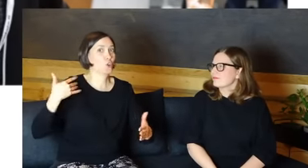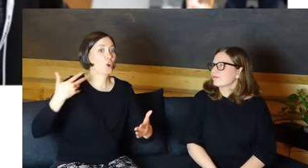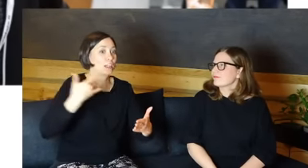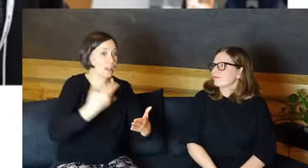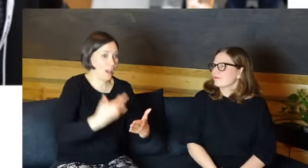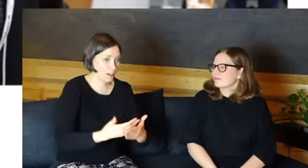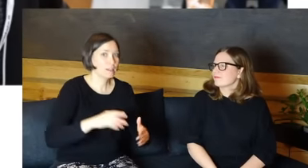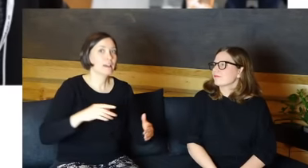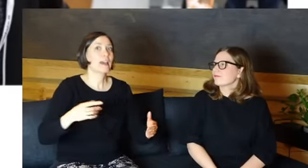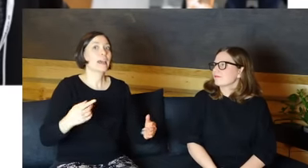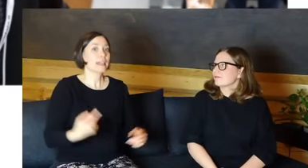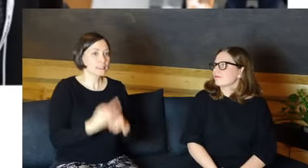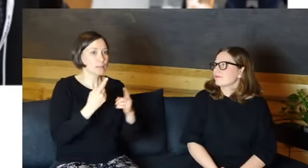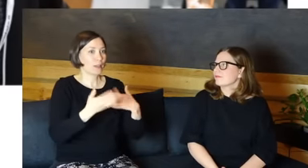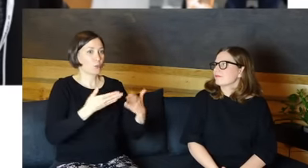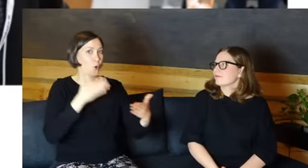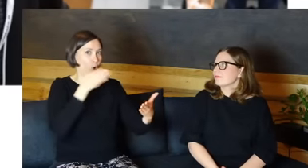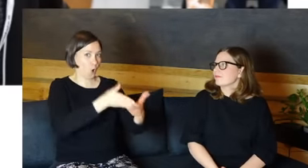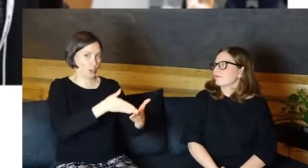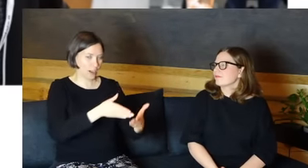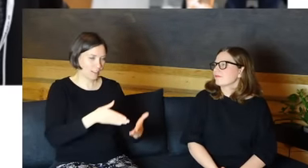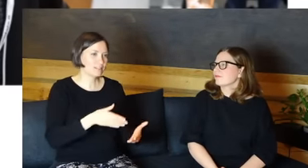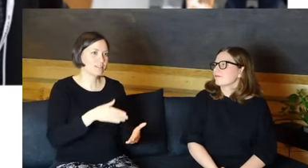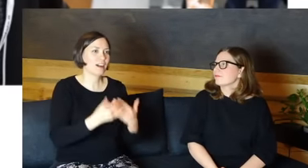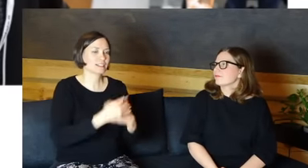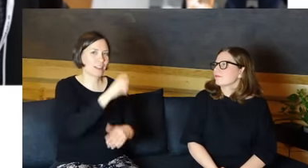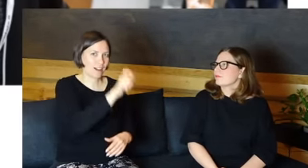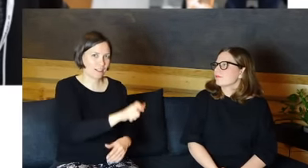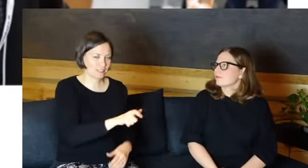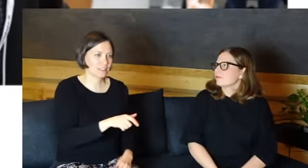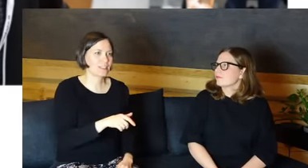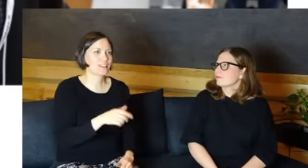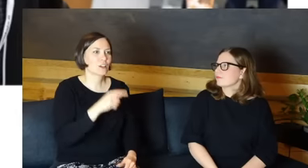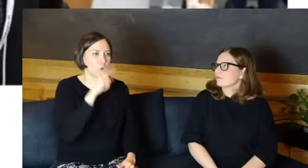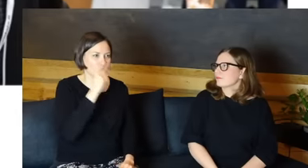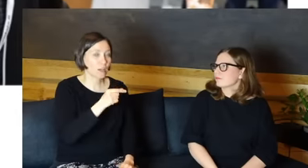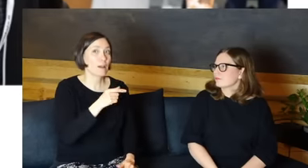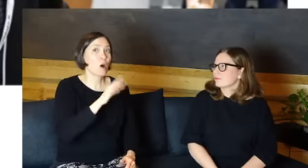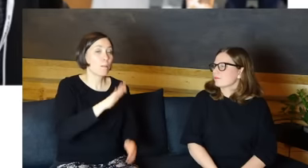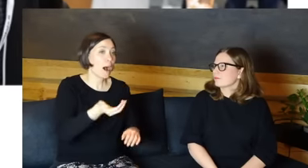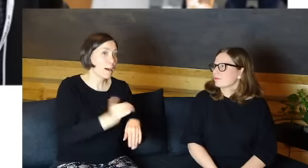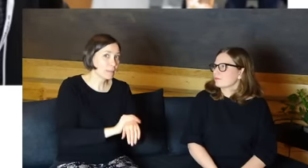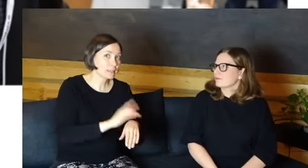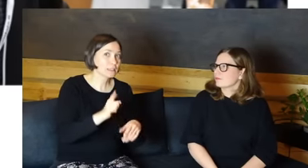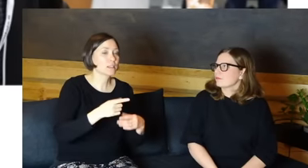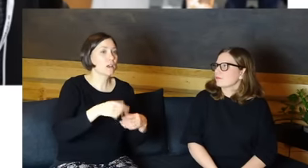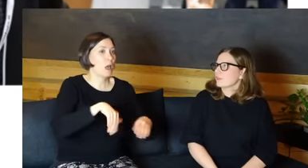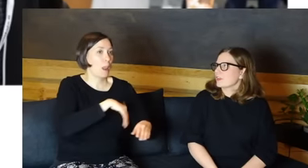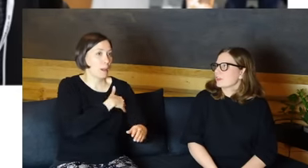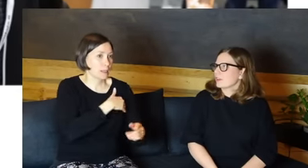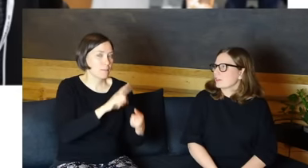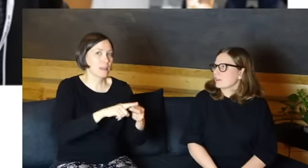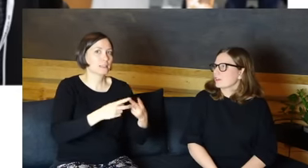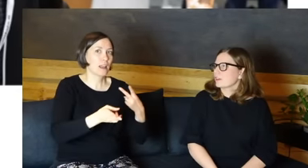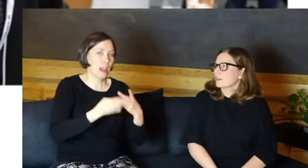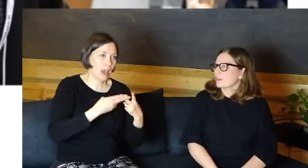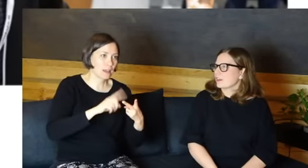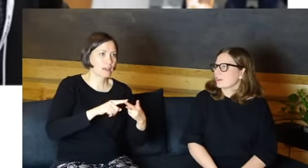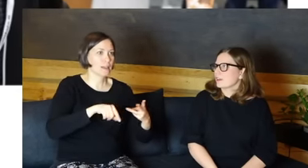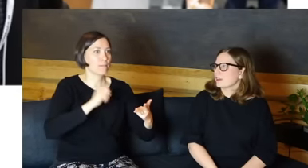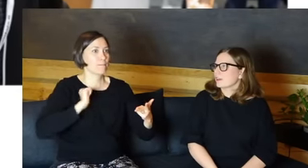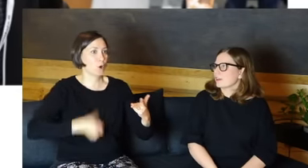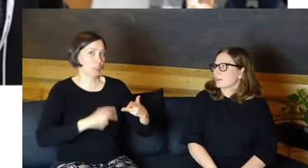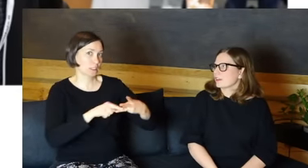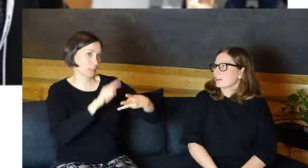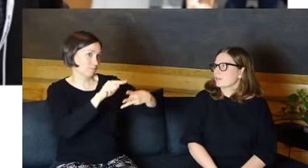ensimmäisen työkohteen asiakas Kotkassa oli ammatiltaan lakimies, lääkäri vai poliisi?